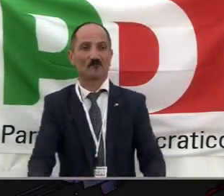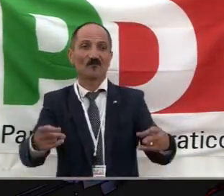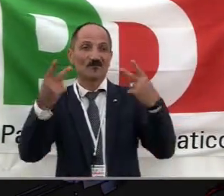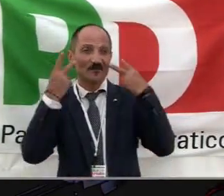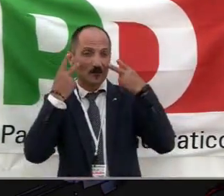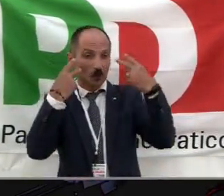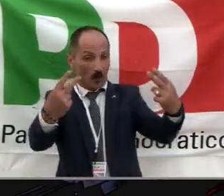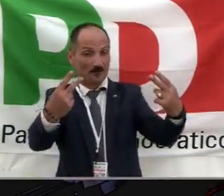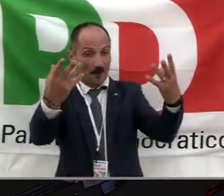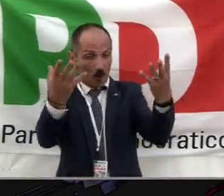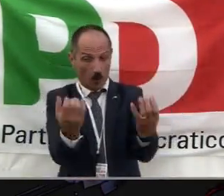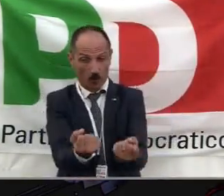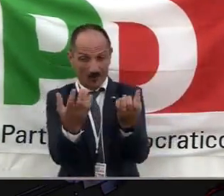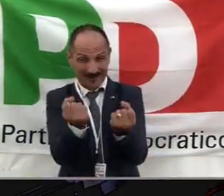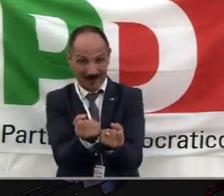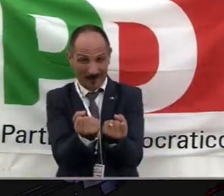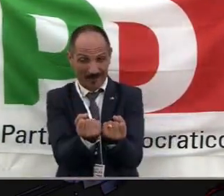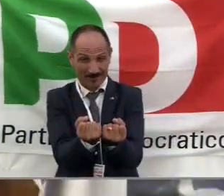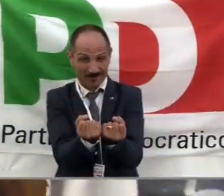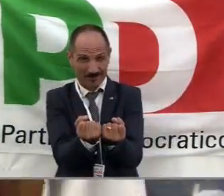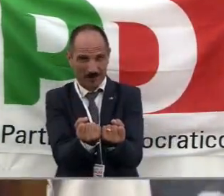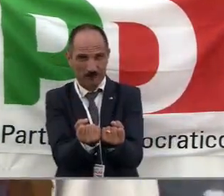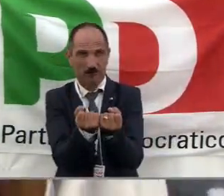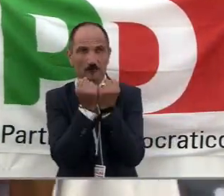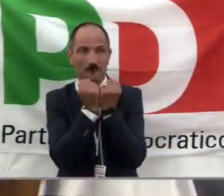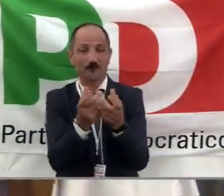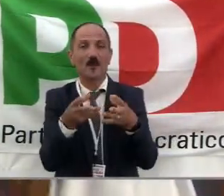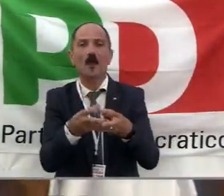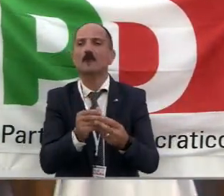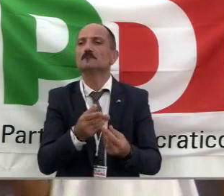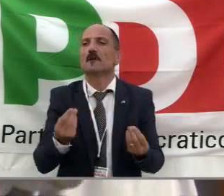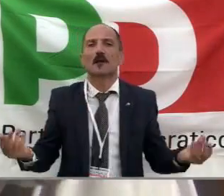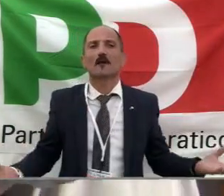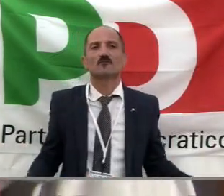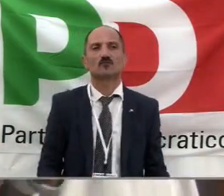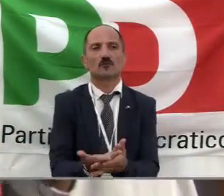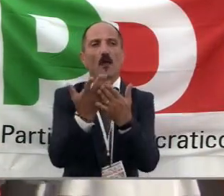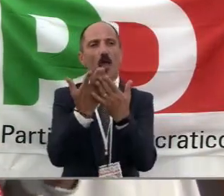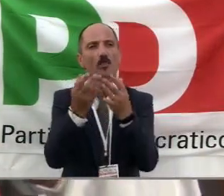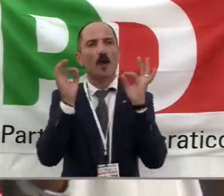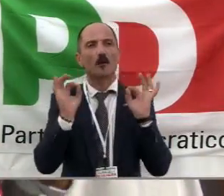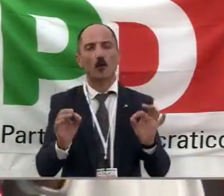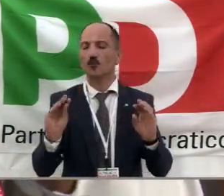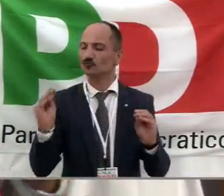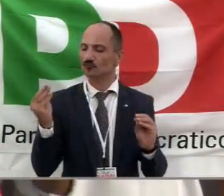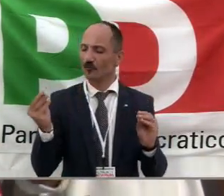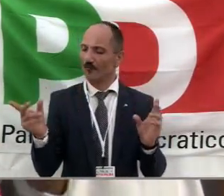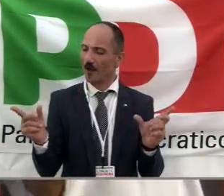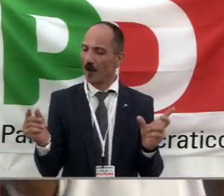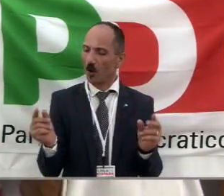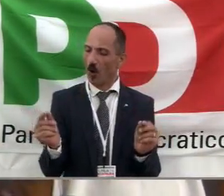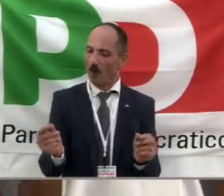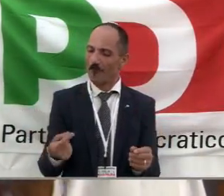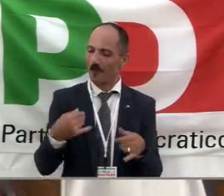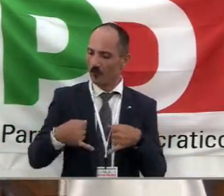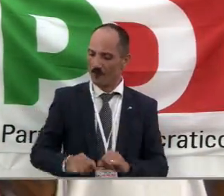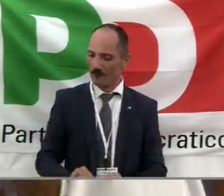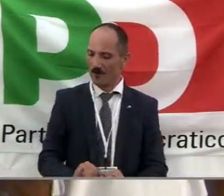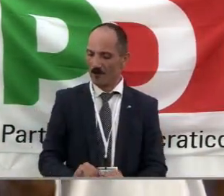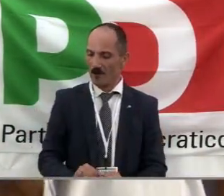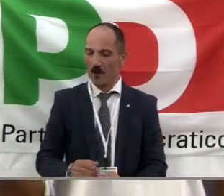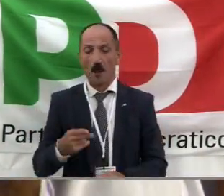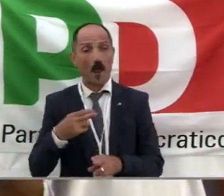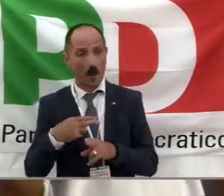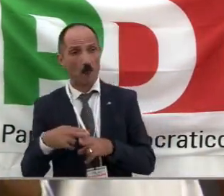Guardiamo concretamente a quello che avviene. Una giovane coppia con un figlio e